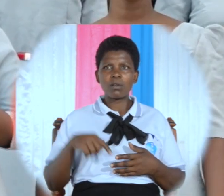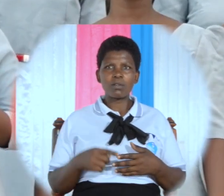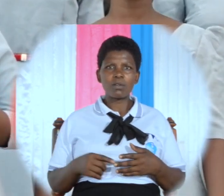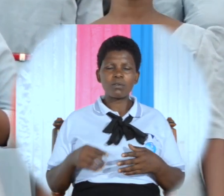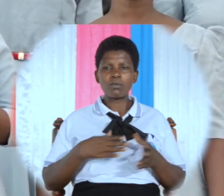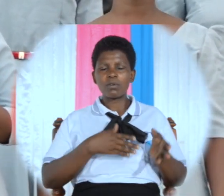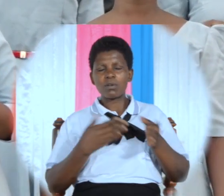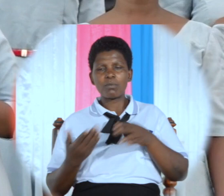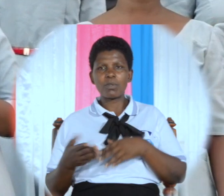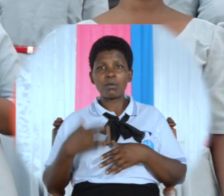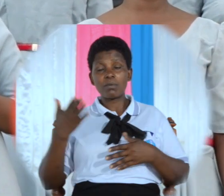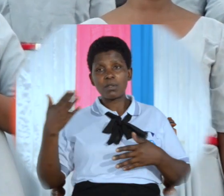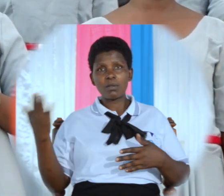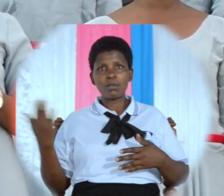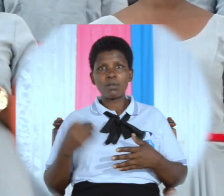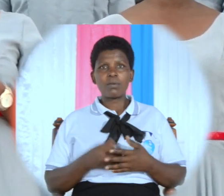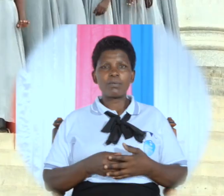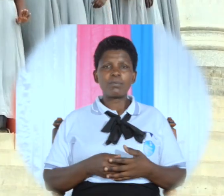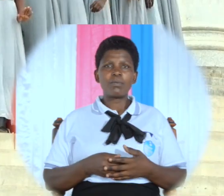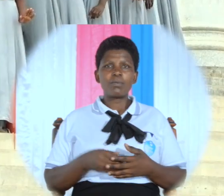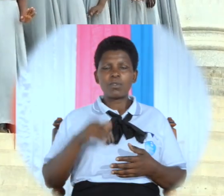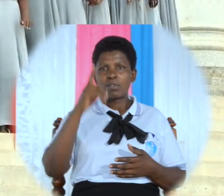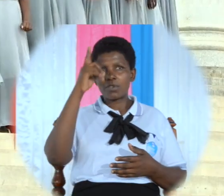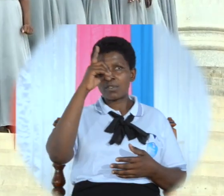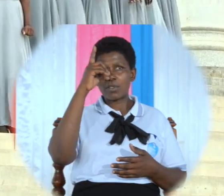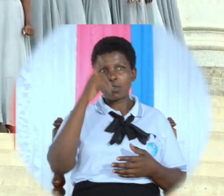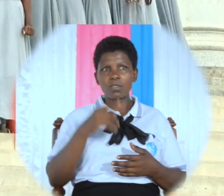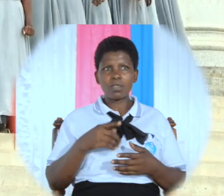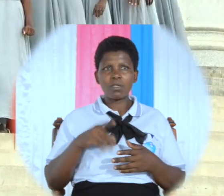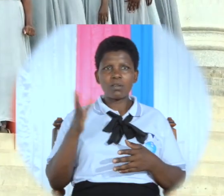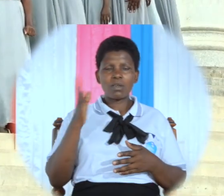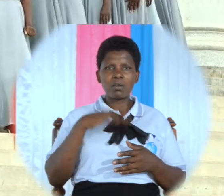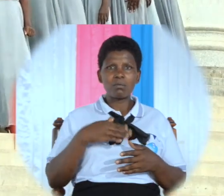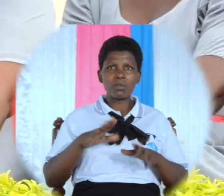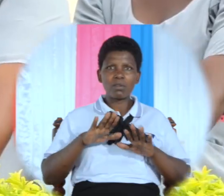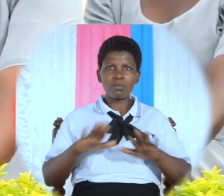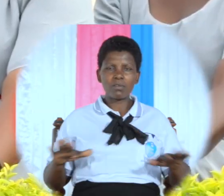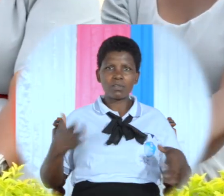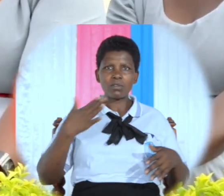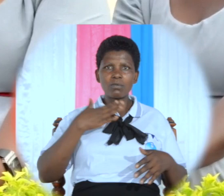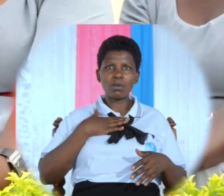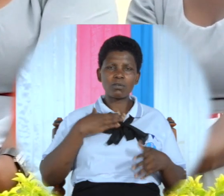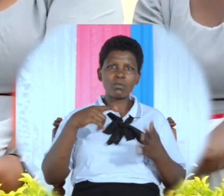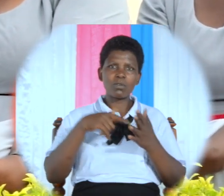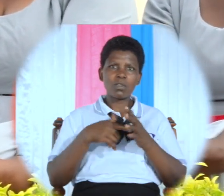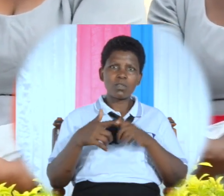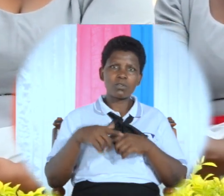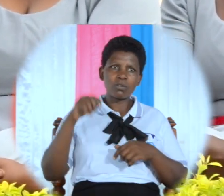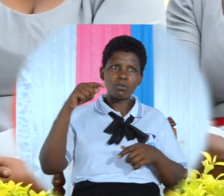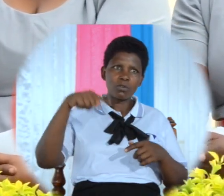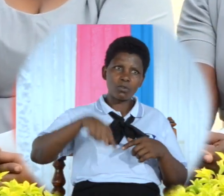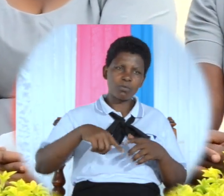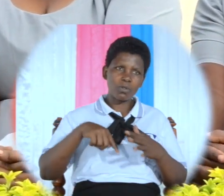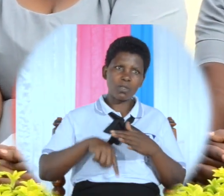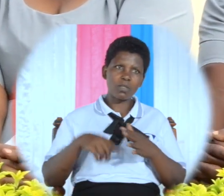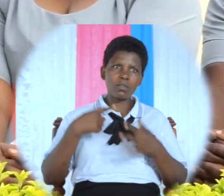nikaja kuangamia milele Shetani huna nafasi kwangu Yesu yunani